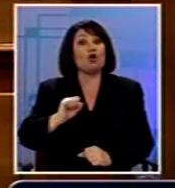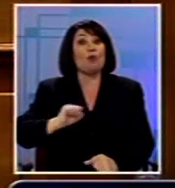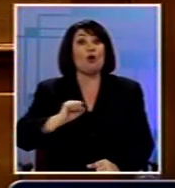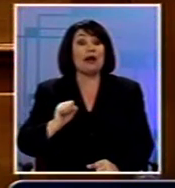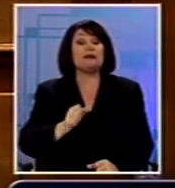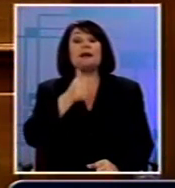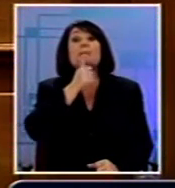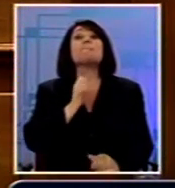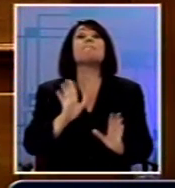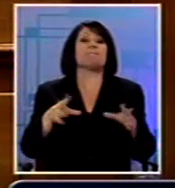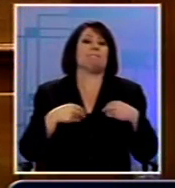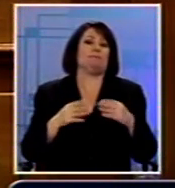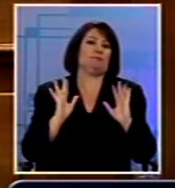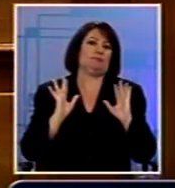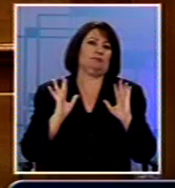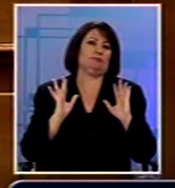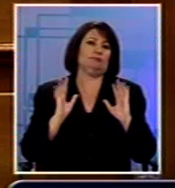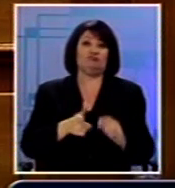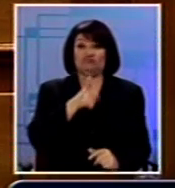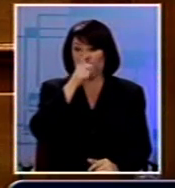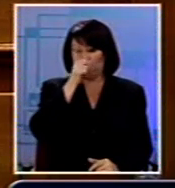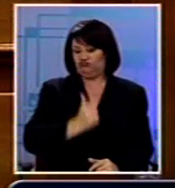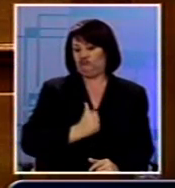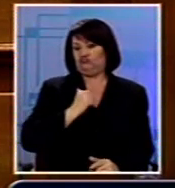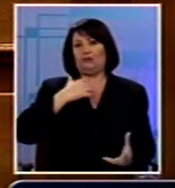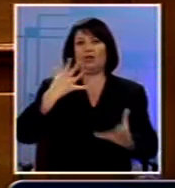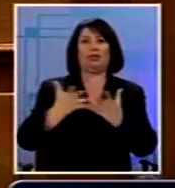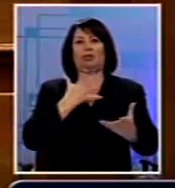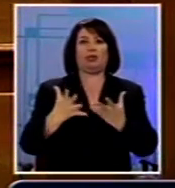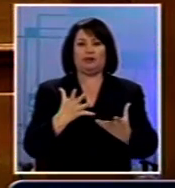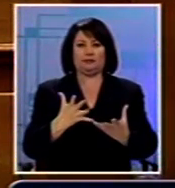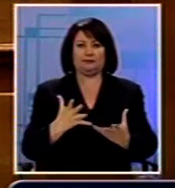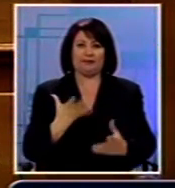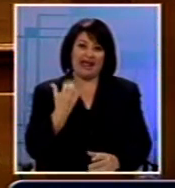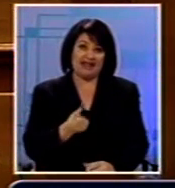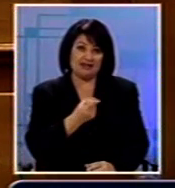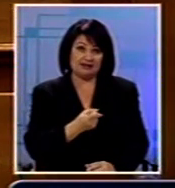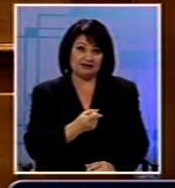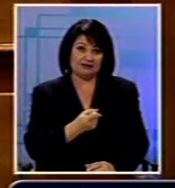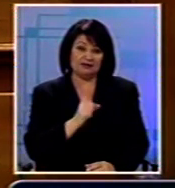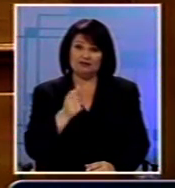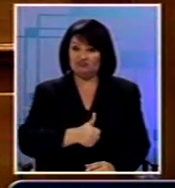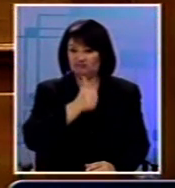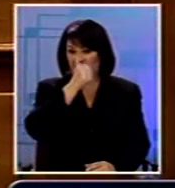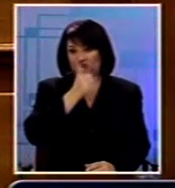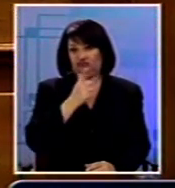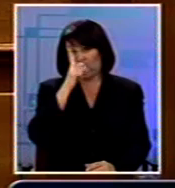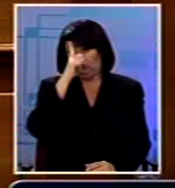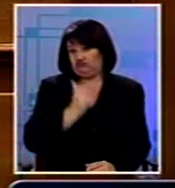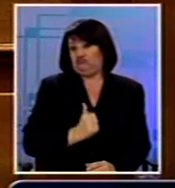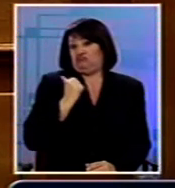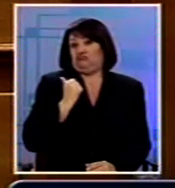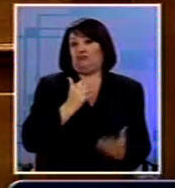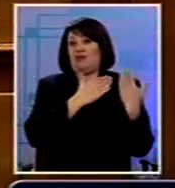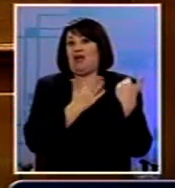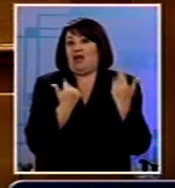είναι ανεκτή και δεν περνάει. Αλλά ζωνία της σύγχυσης έχετε. Αμετροέπεια δεν πείθει. Η ανευθυνότητα δεν σε πάει